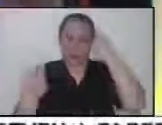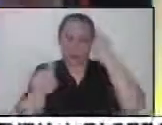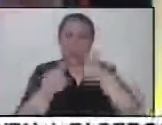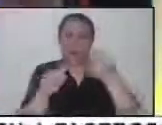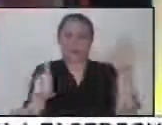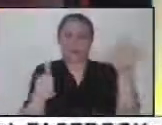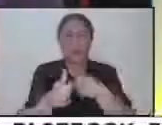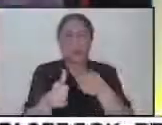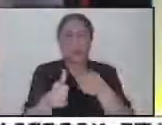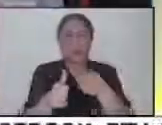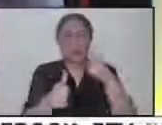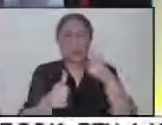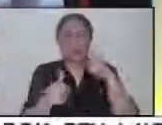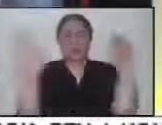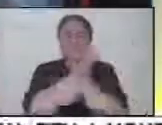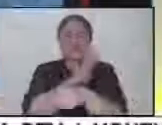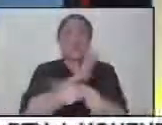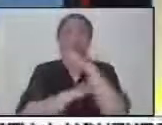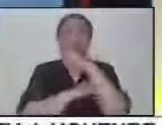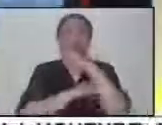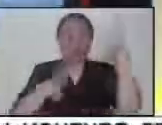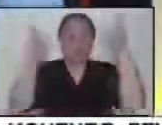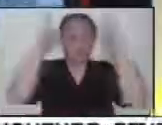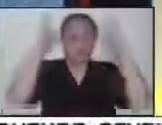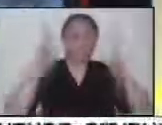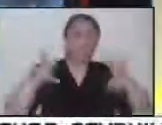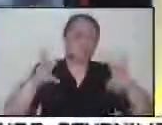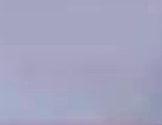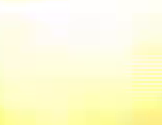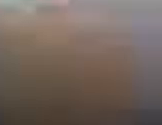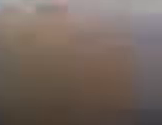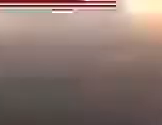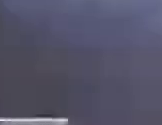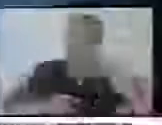Manila Bay. Si Luisa Erispe sa detalye. Rise and shine, Luisa.